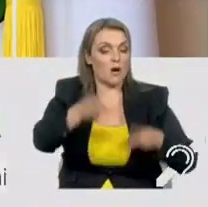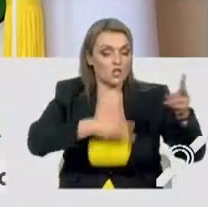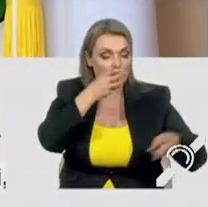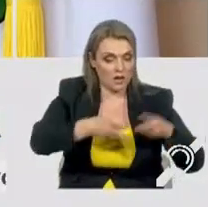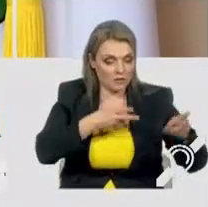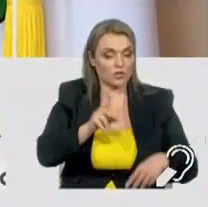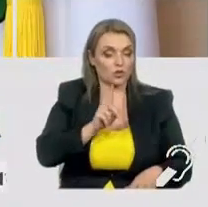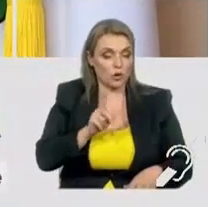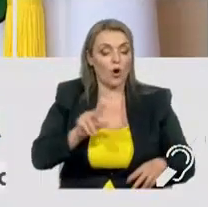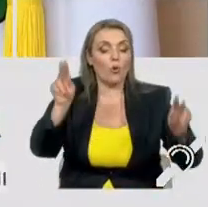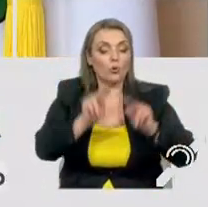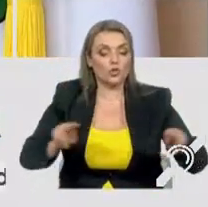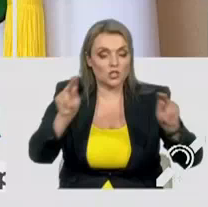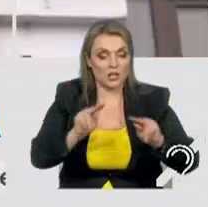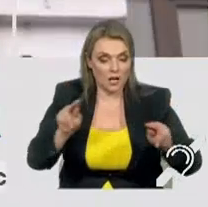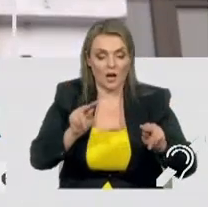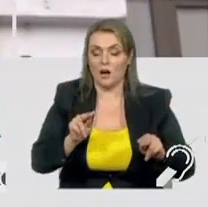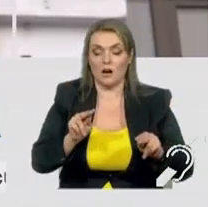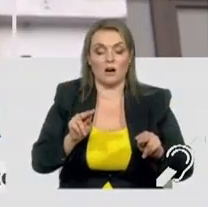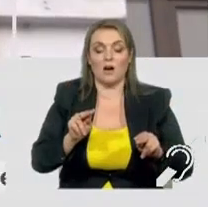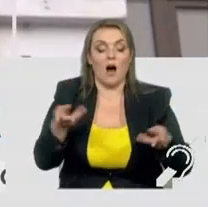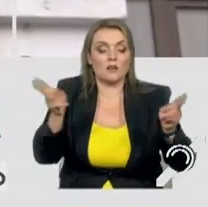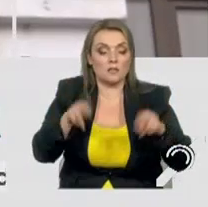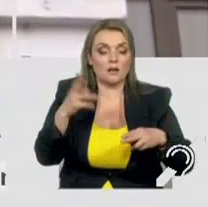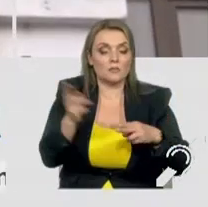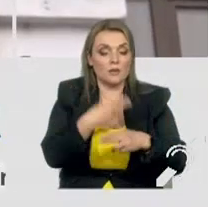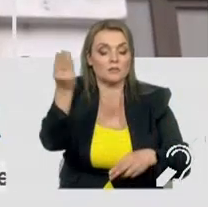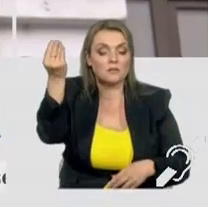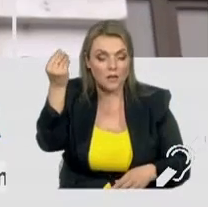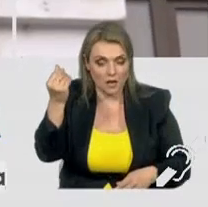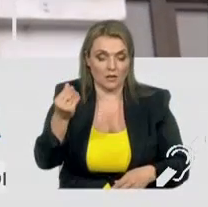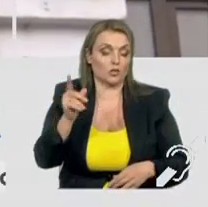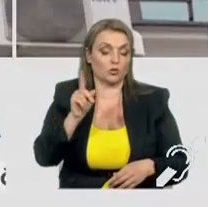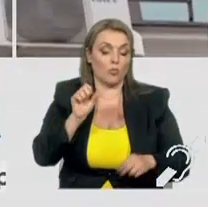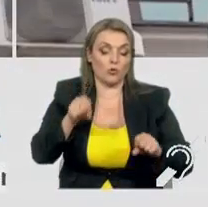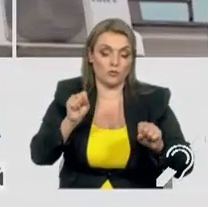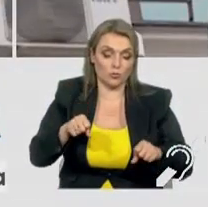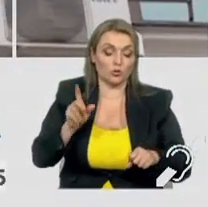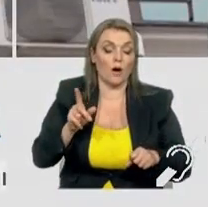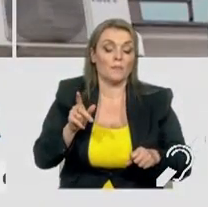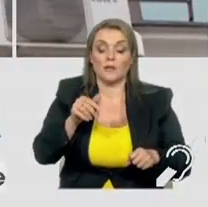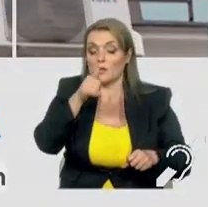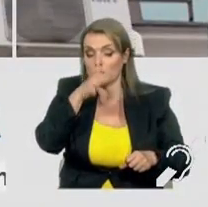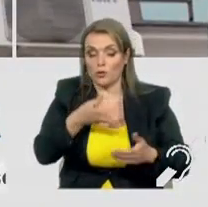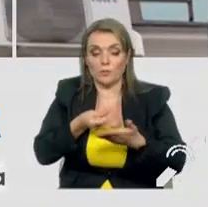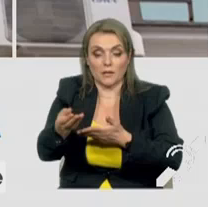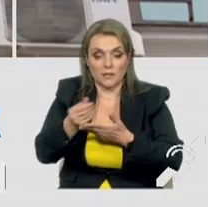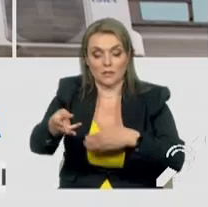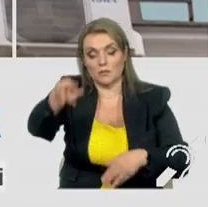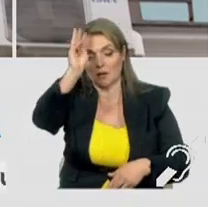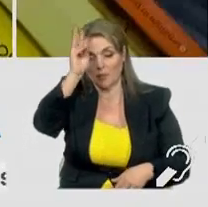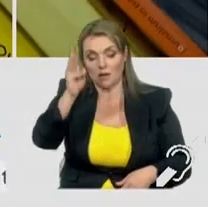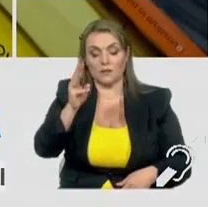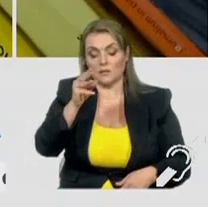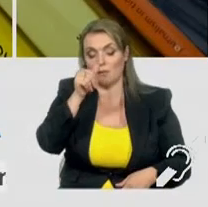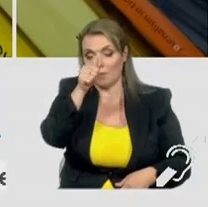profesorii riscă să nu și primească lefurile pentru luna mai și banii de concedii luna trecută institut de învățământ superior și a folosit